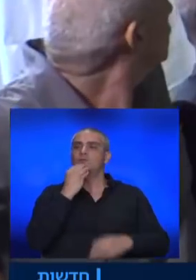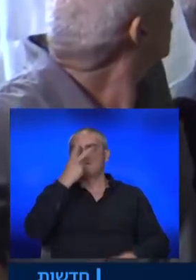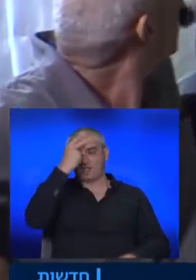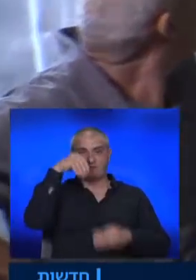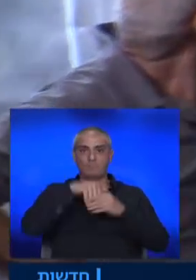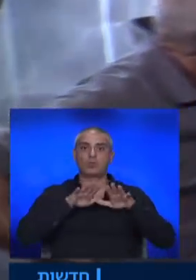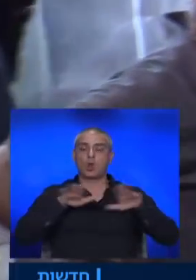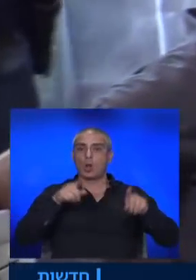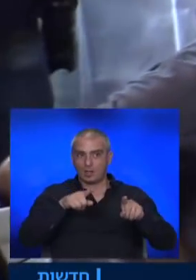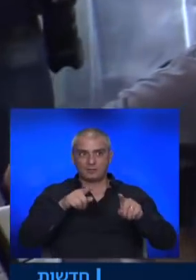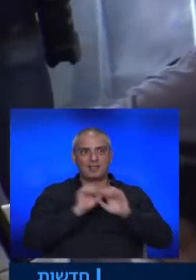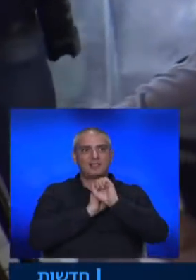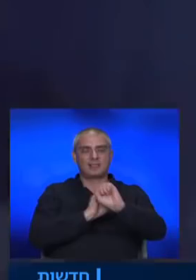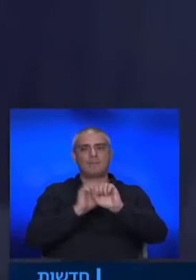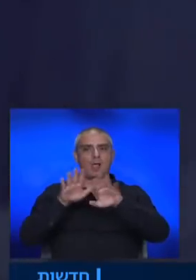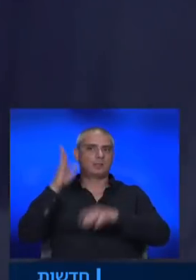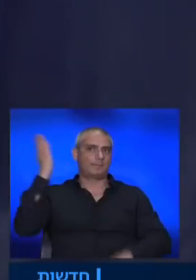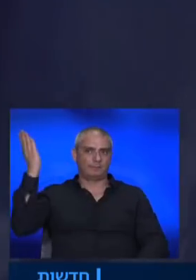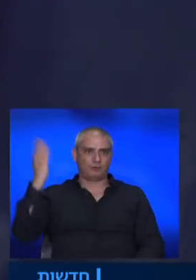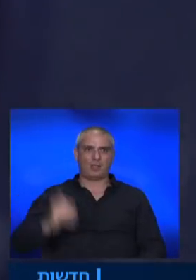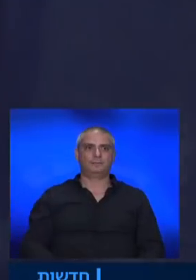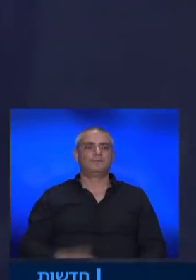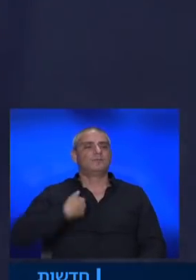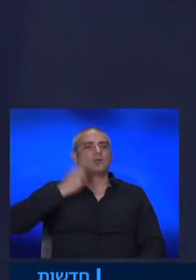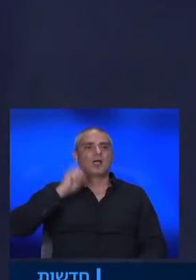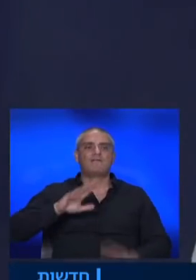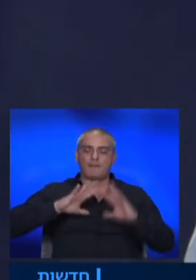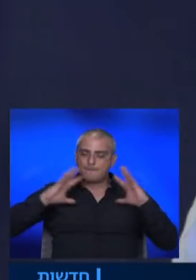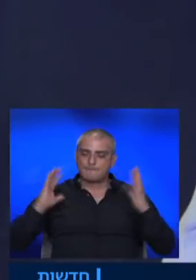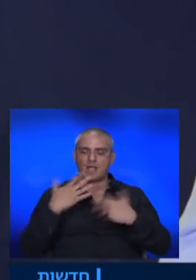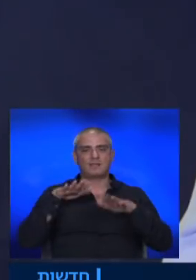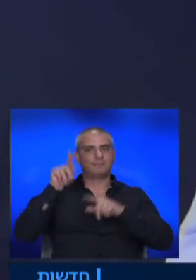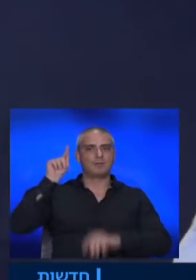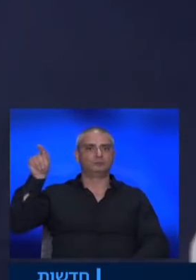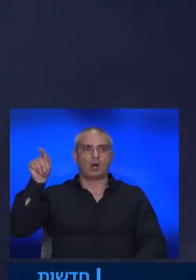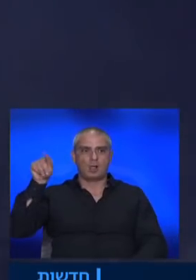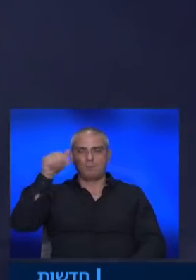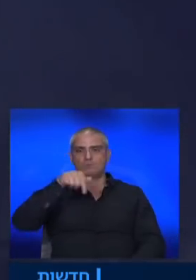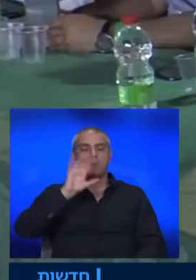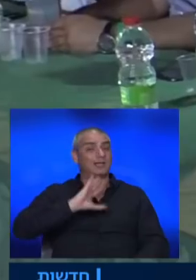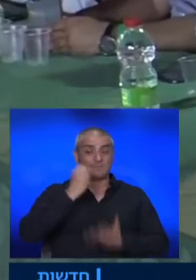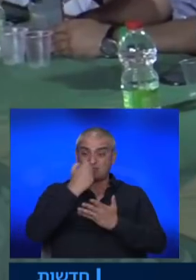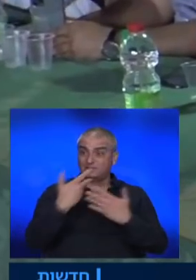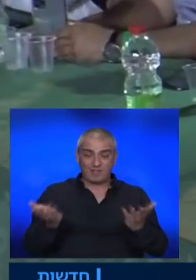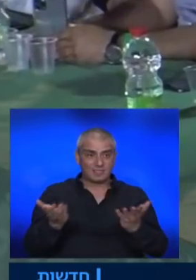בתמיכת הדרג המדיני. אנחנו חייבים את המעטפת המדינית פה, כי בלי תקציבים ובלי אמצעים,